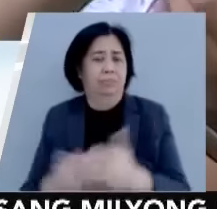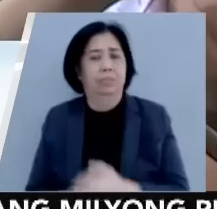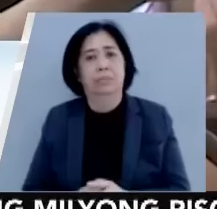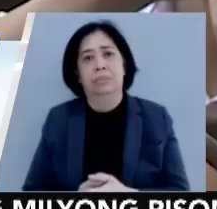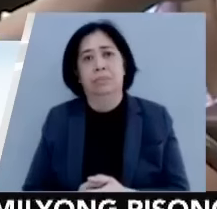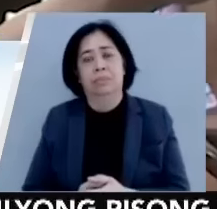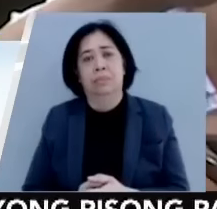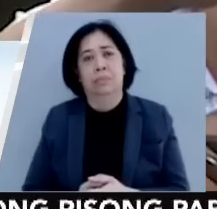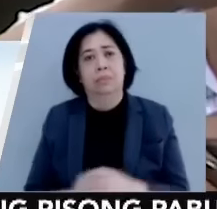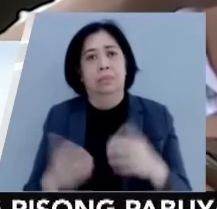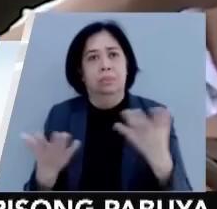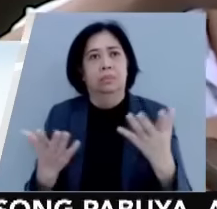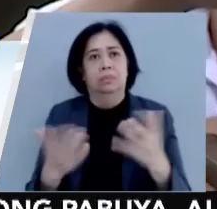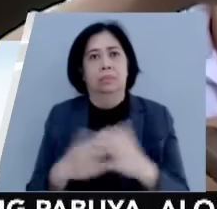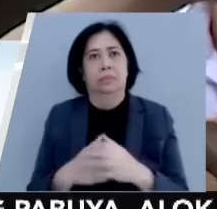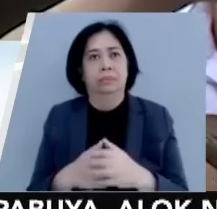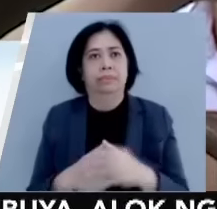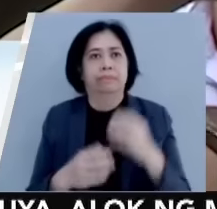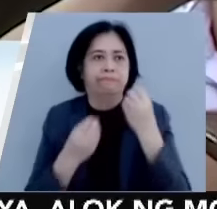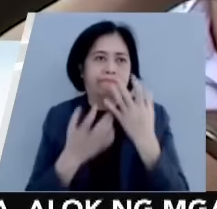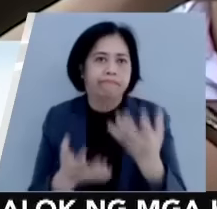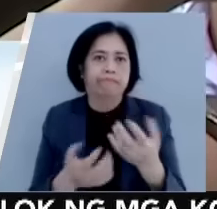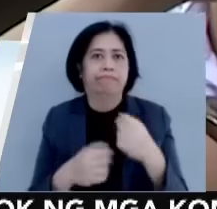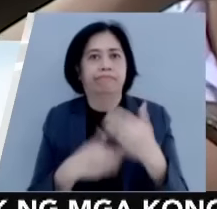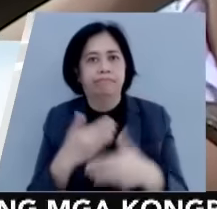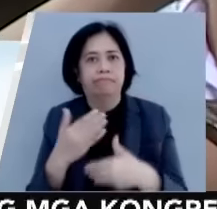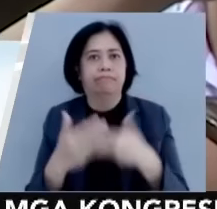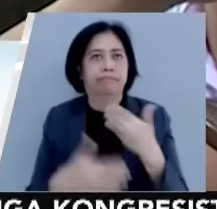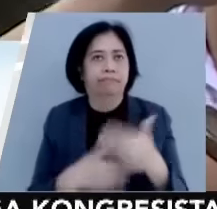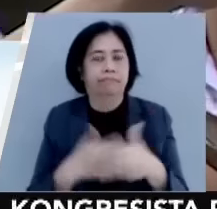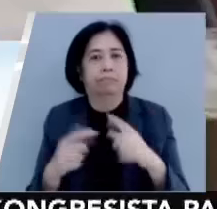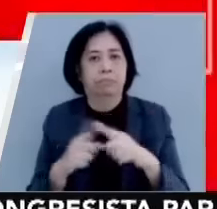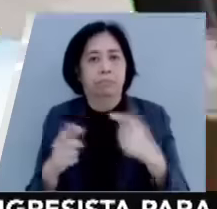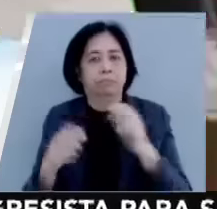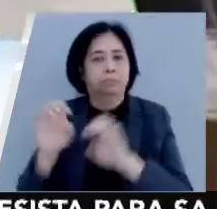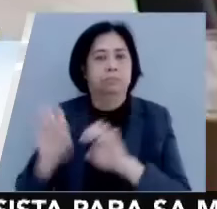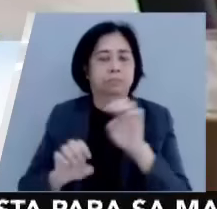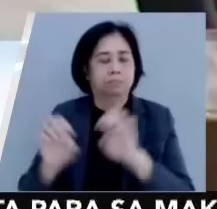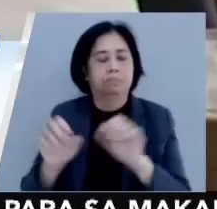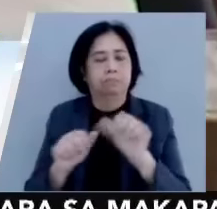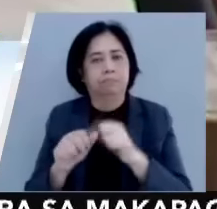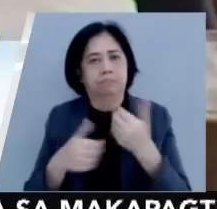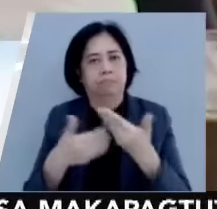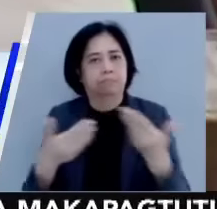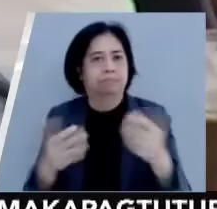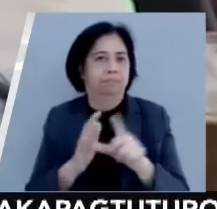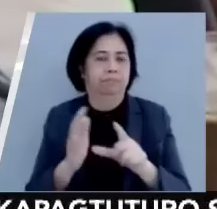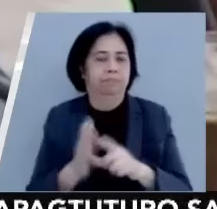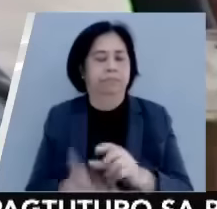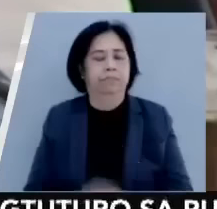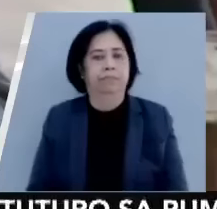a day-to-day, blow-by-blow account, but we are evaluating everything very well. Para sa GMA